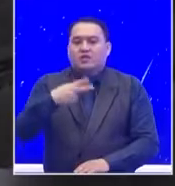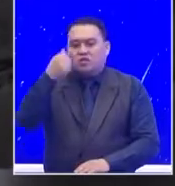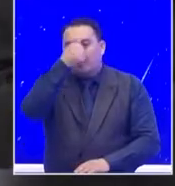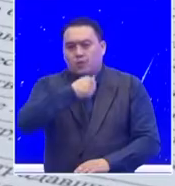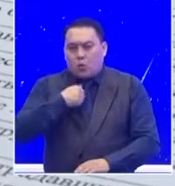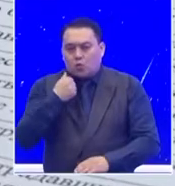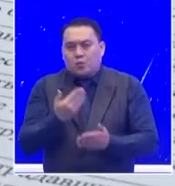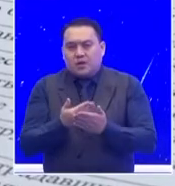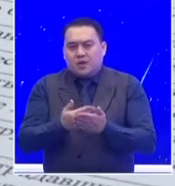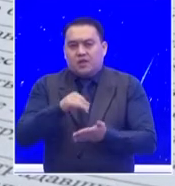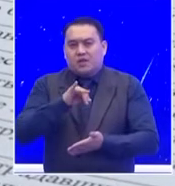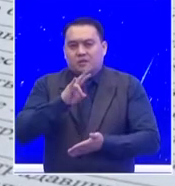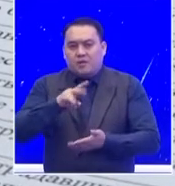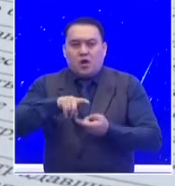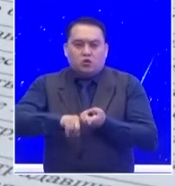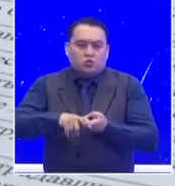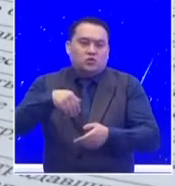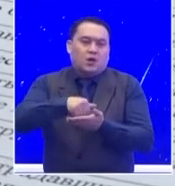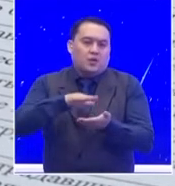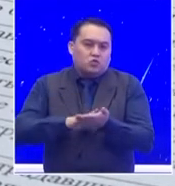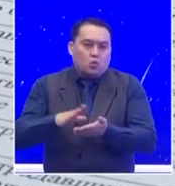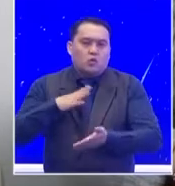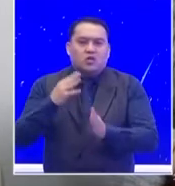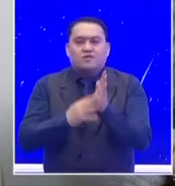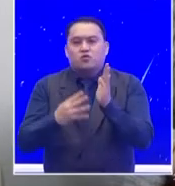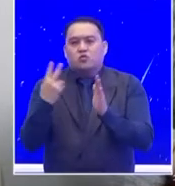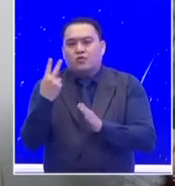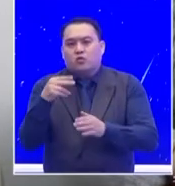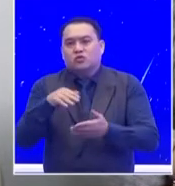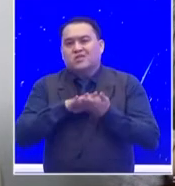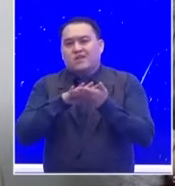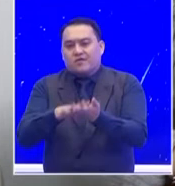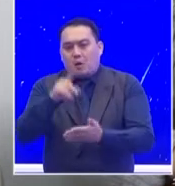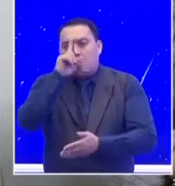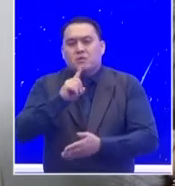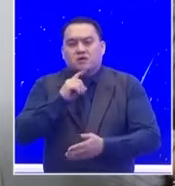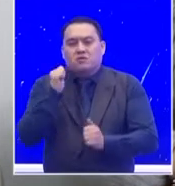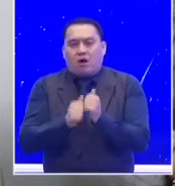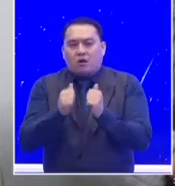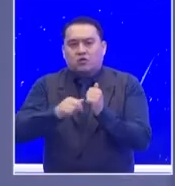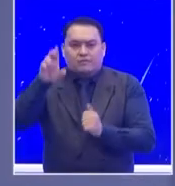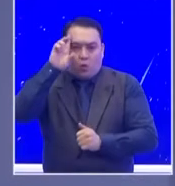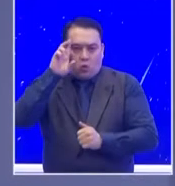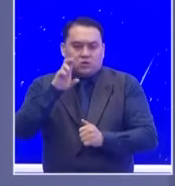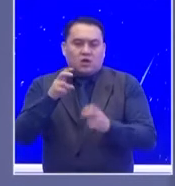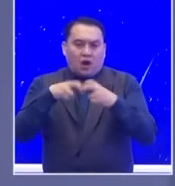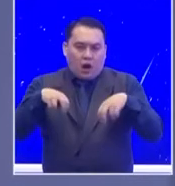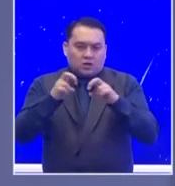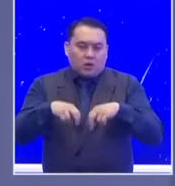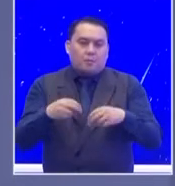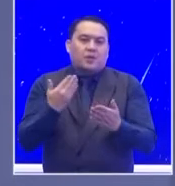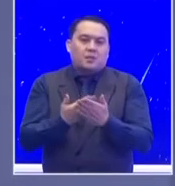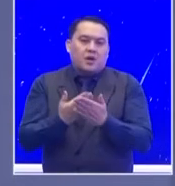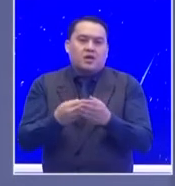года в реестре инспекции уже зарегистрировано порядка 92 заявлений. В месяц у каждого сотрудника госинспекции на рассмотрение